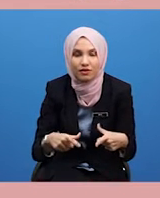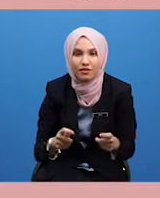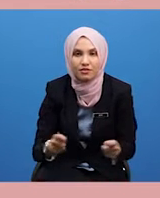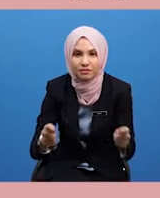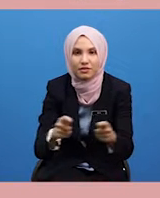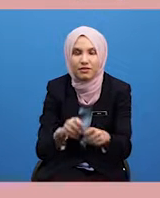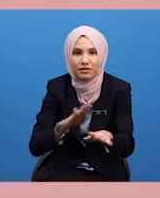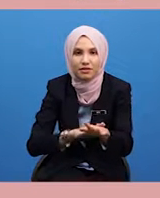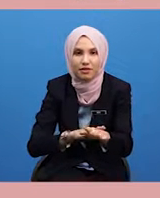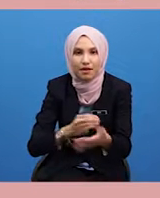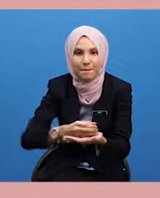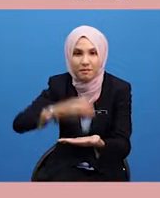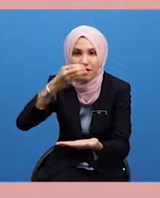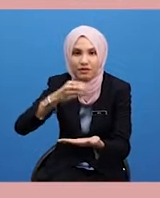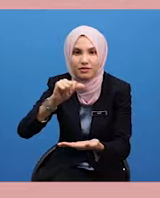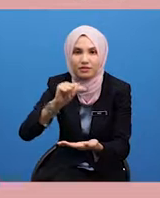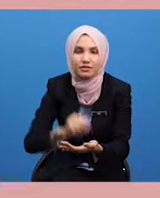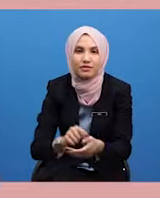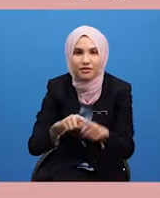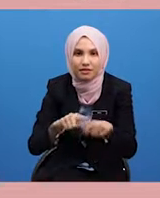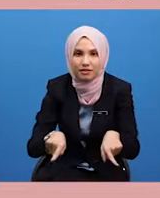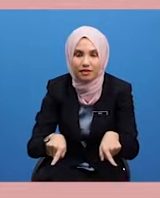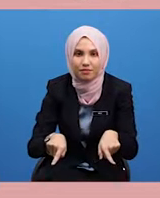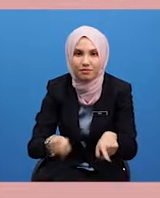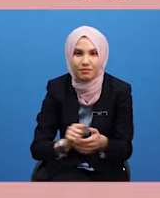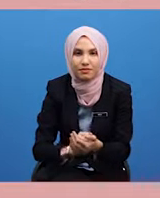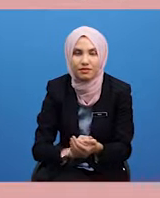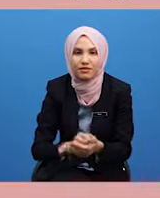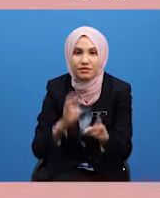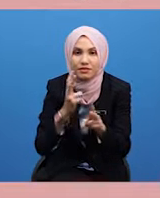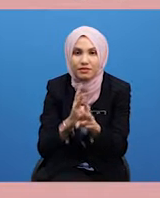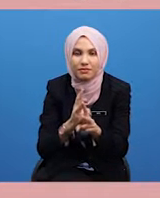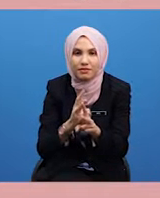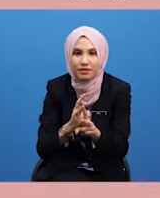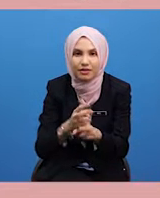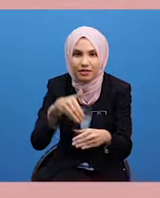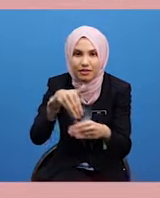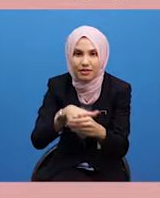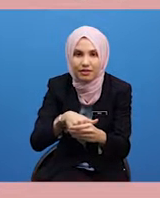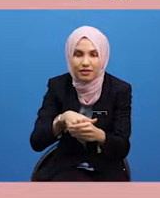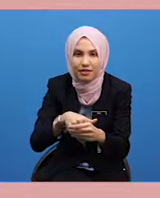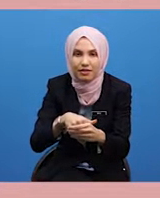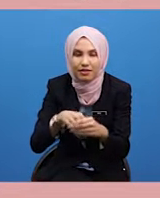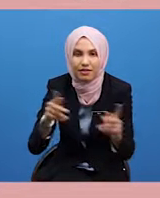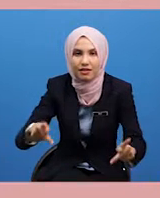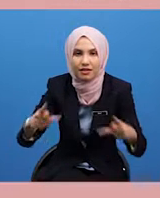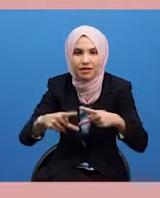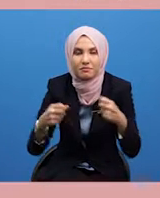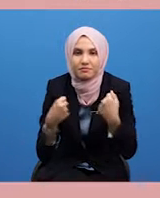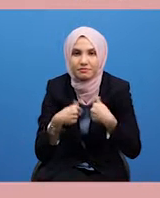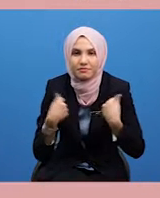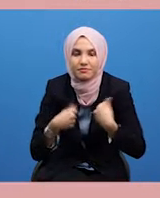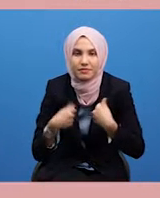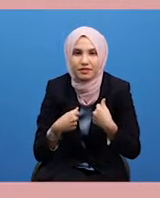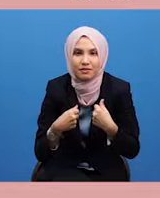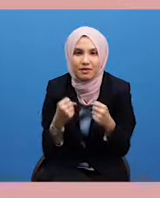A. Akan tetapi, bekas D ini simpankan ia di dalam peti ais di bahagian yang